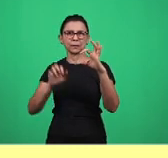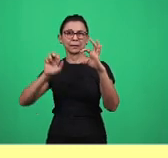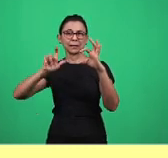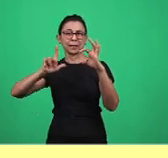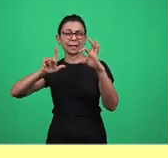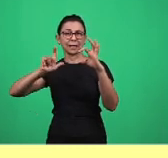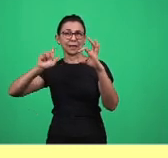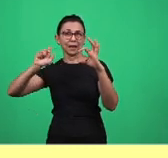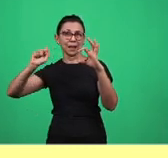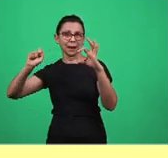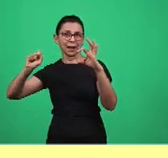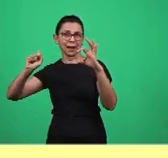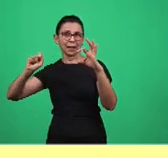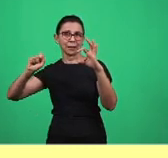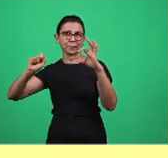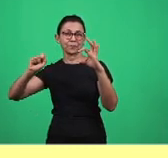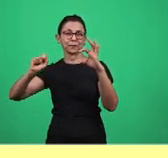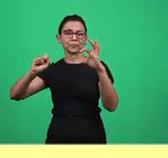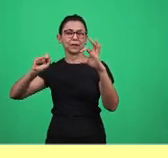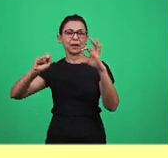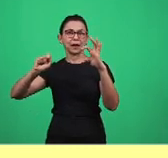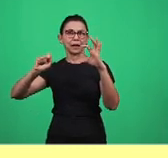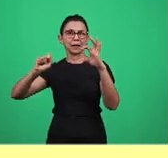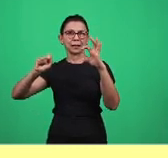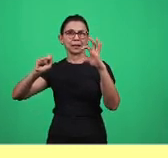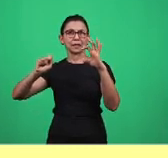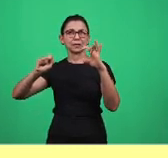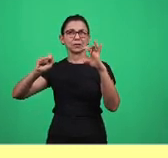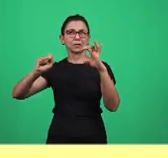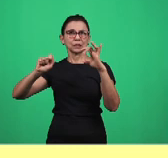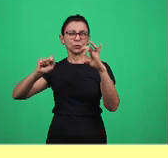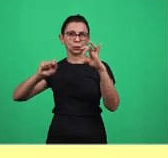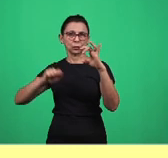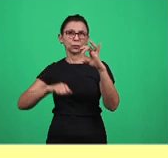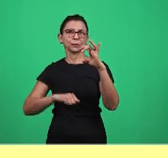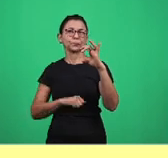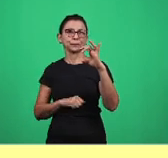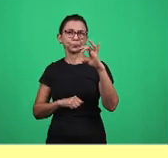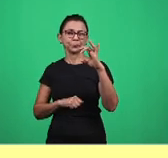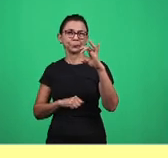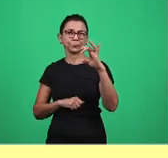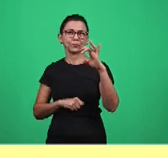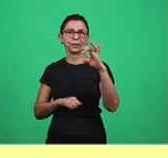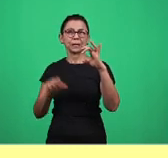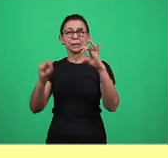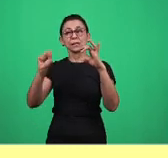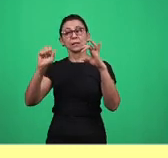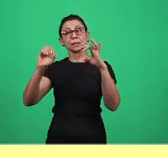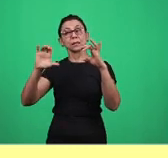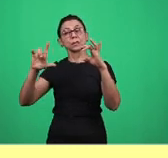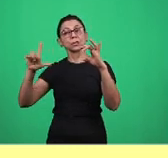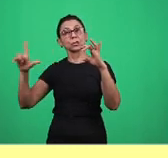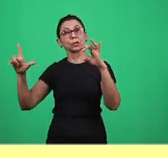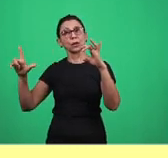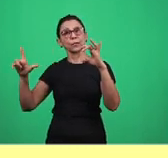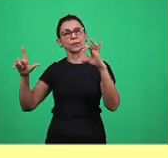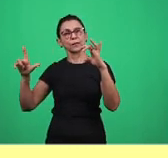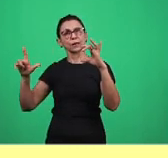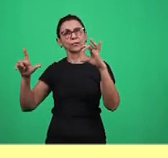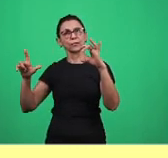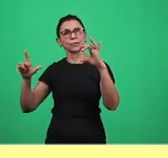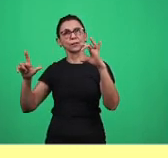dans la note sol, derrière le premier et le troisième trou. Nous allons